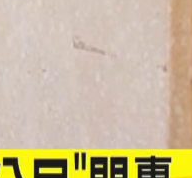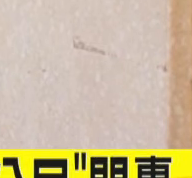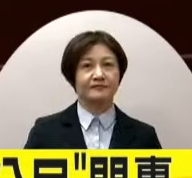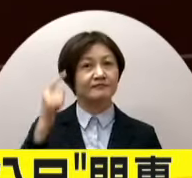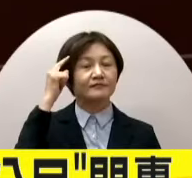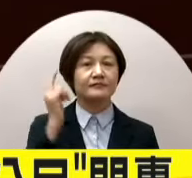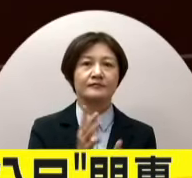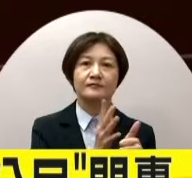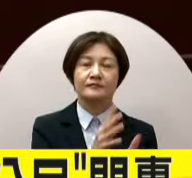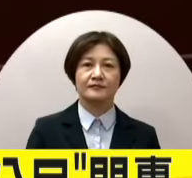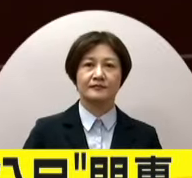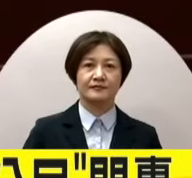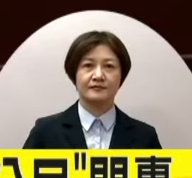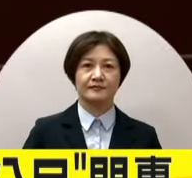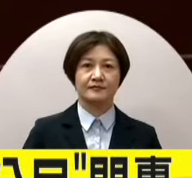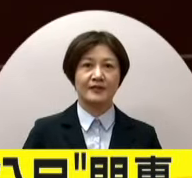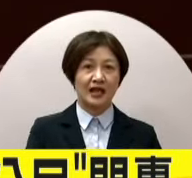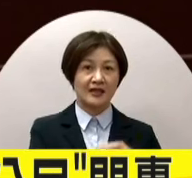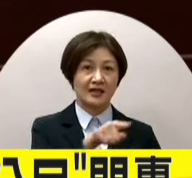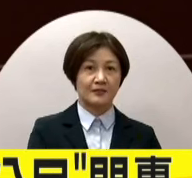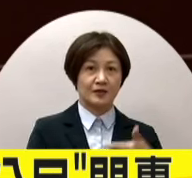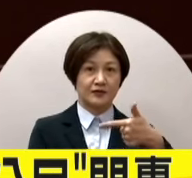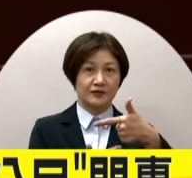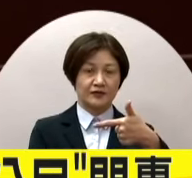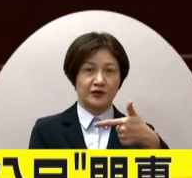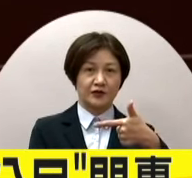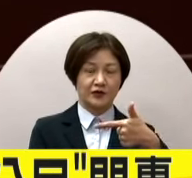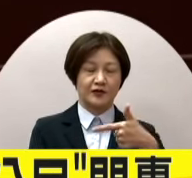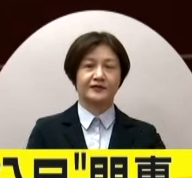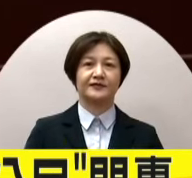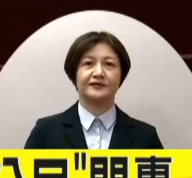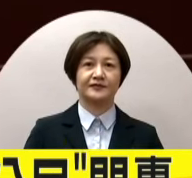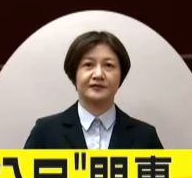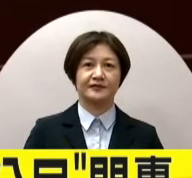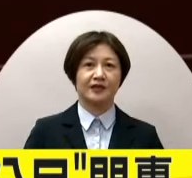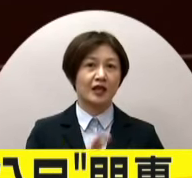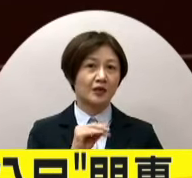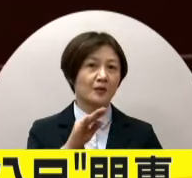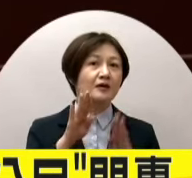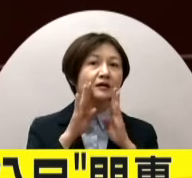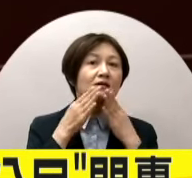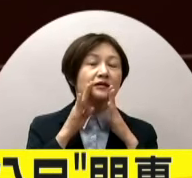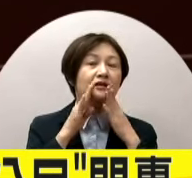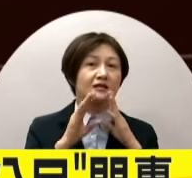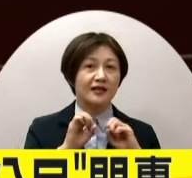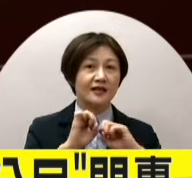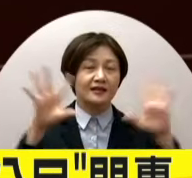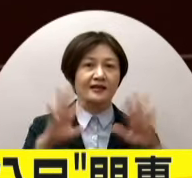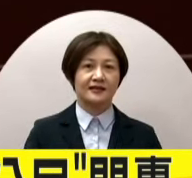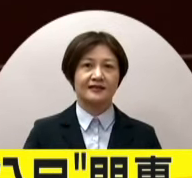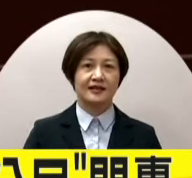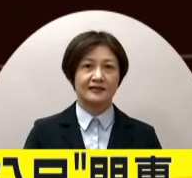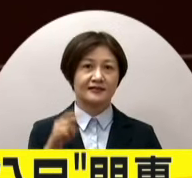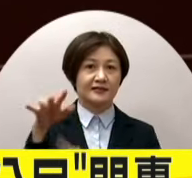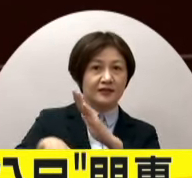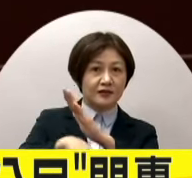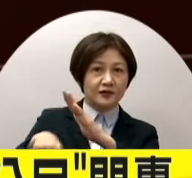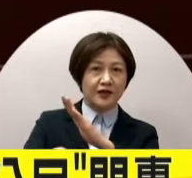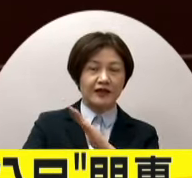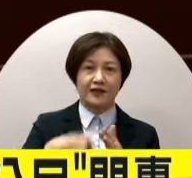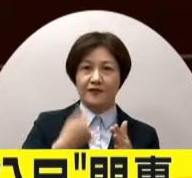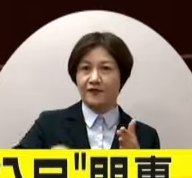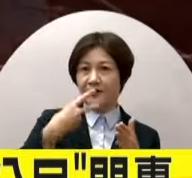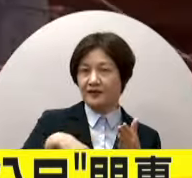听。 你们是不是在这个六月六号的时候，有在你们的脸书上面提出行政院的复议